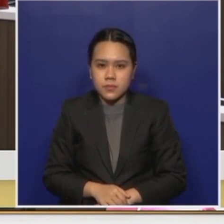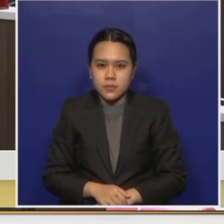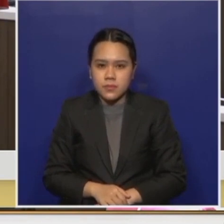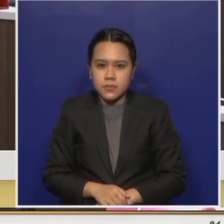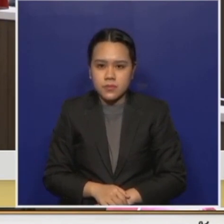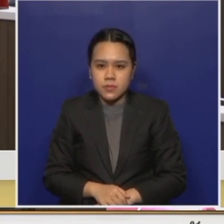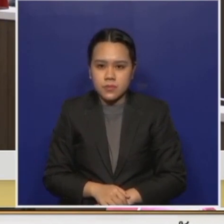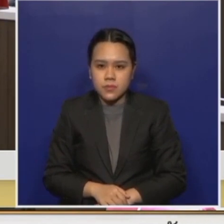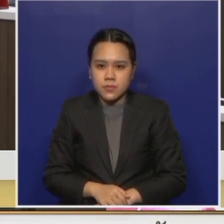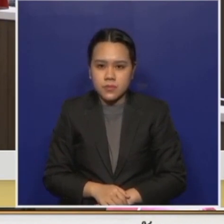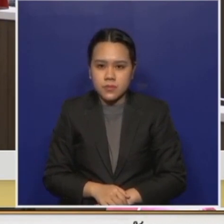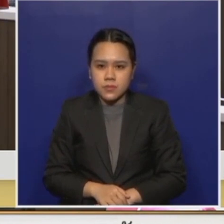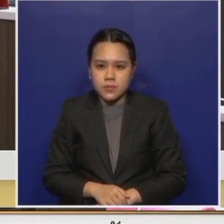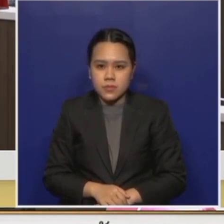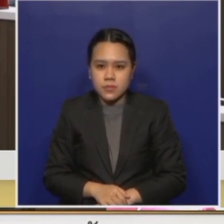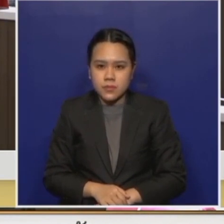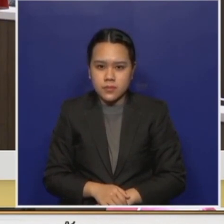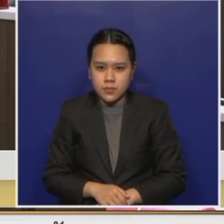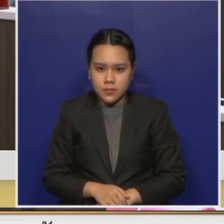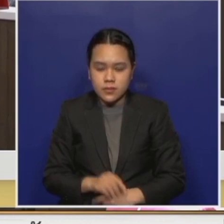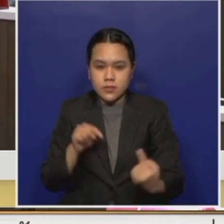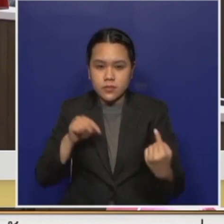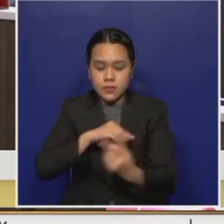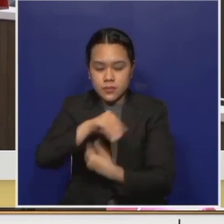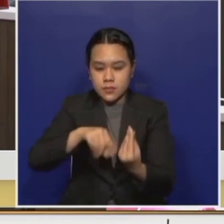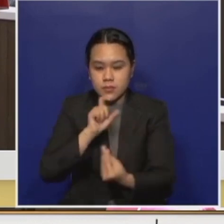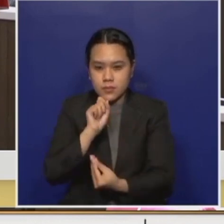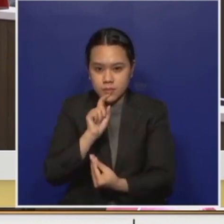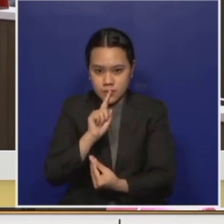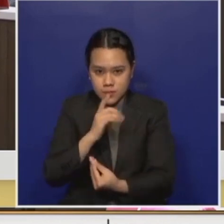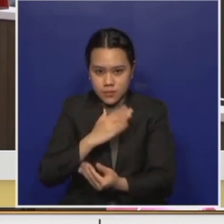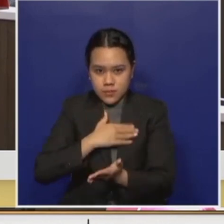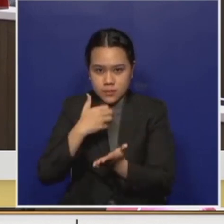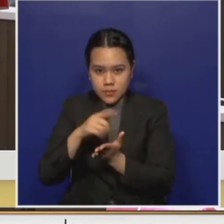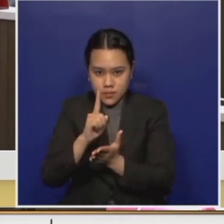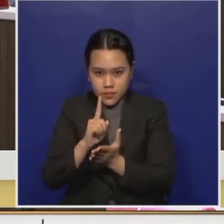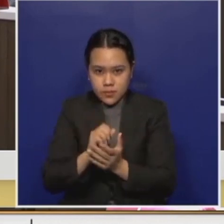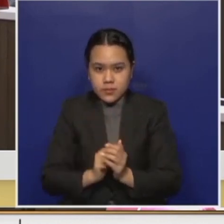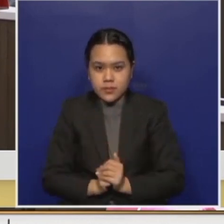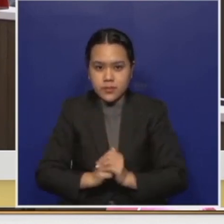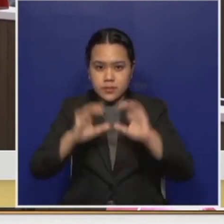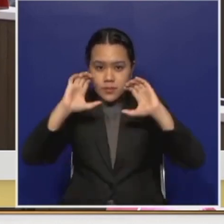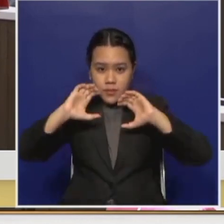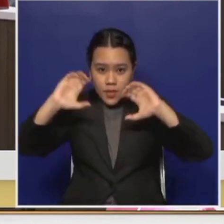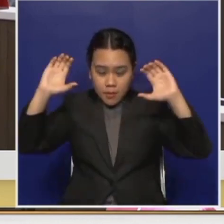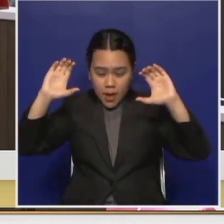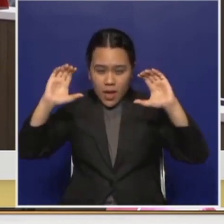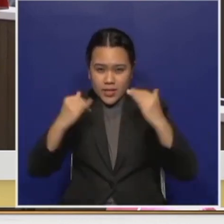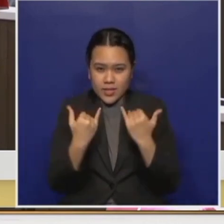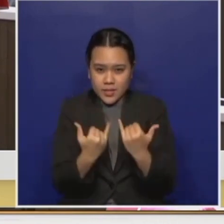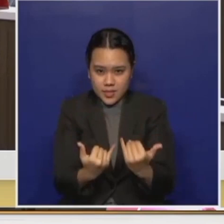ในแ่เศรษิกิอร่ ต้องกลแลทัฐานกับทำฐานกับรัฐบาลชุดนี้เี่ไม่มีมาตรการ